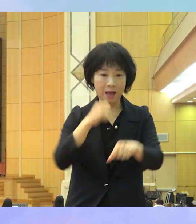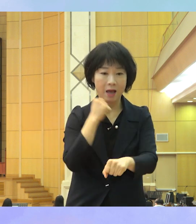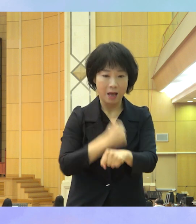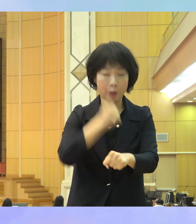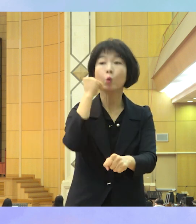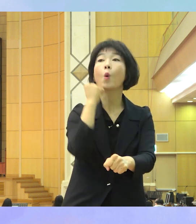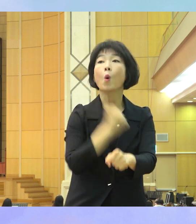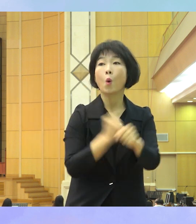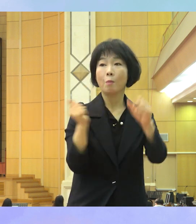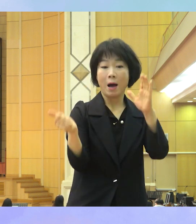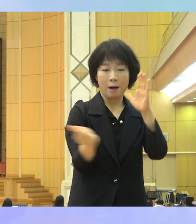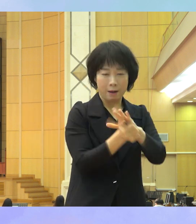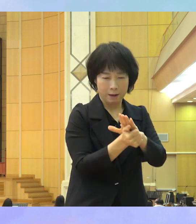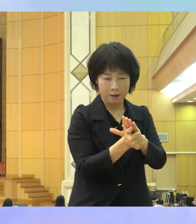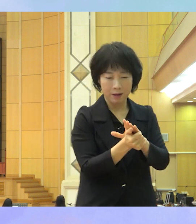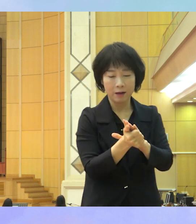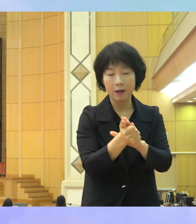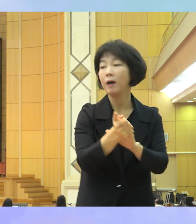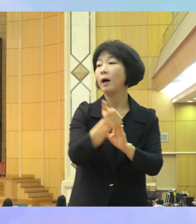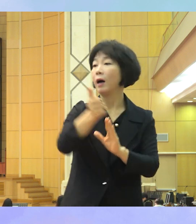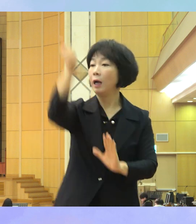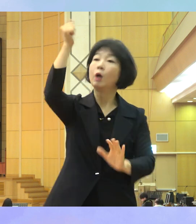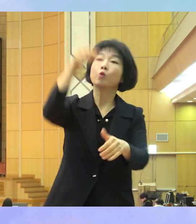통치하시네. 소망